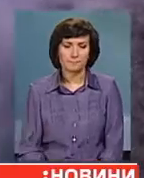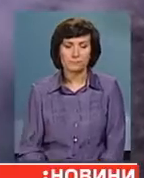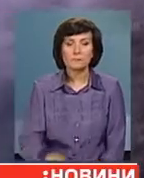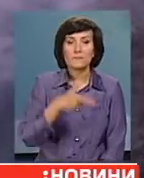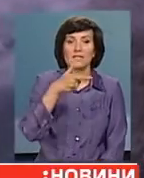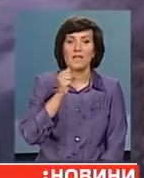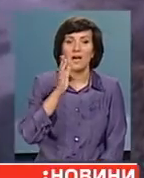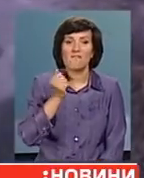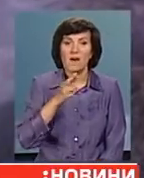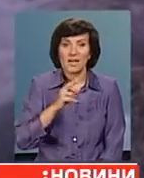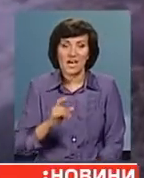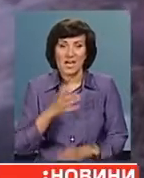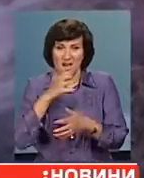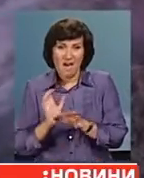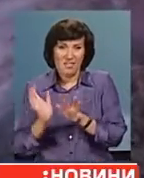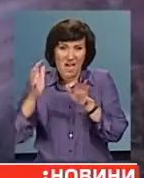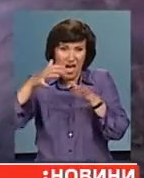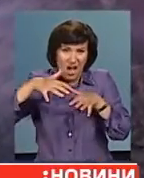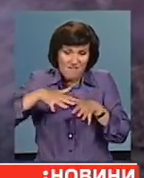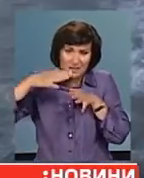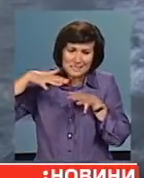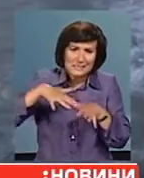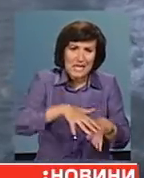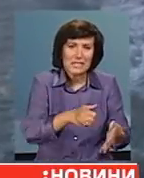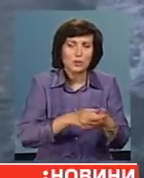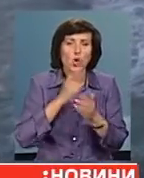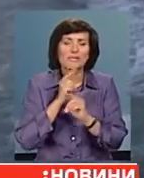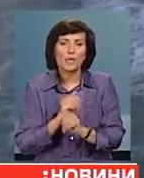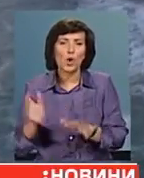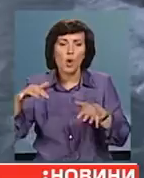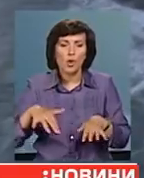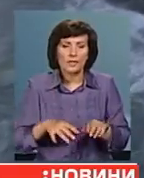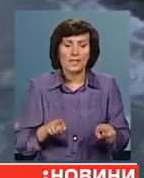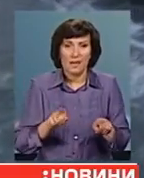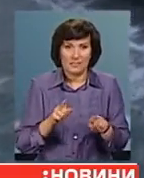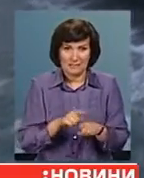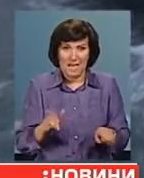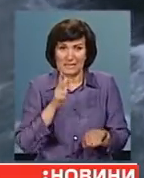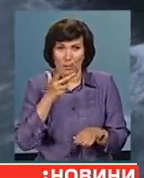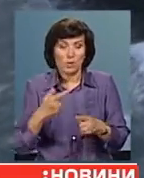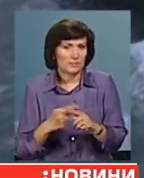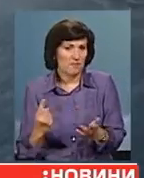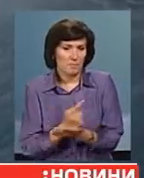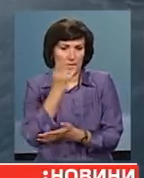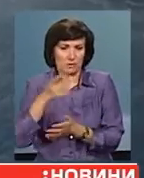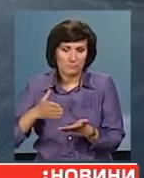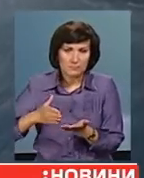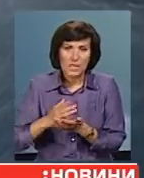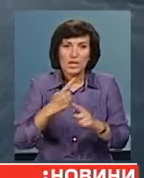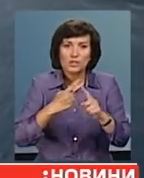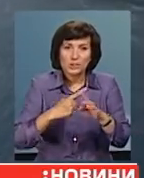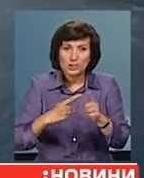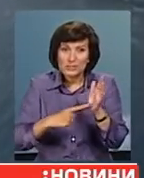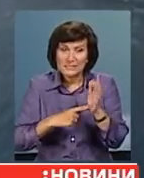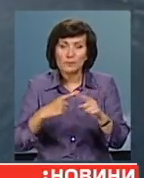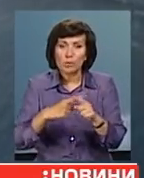На Гаваях лава з вулкана Кілауеа дісталася Тихого океану. За останні 3 роки таке сталося вперше. Потік здолав шлях 6,5